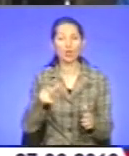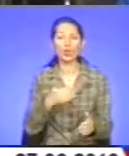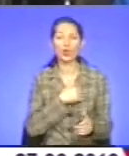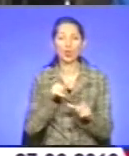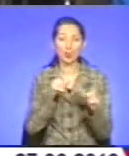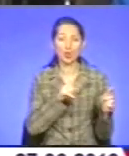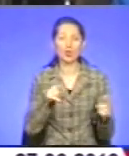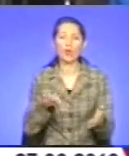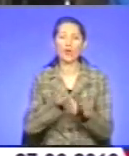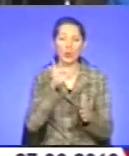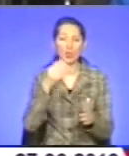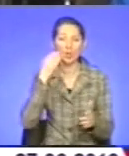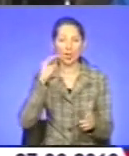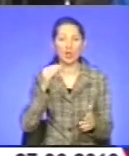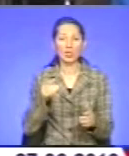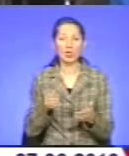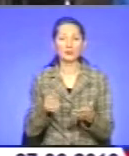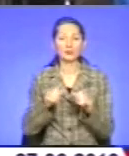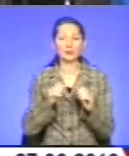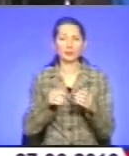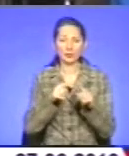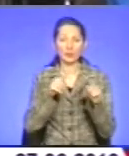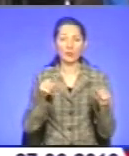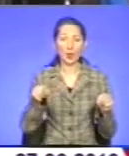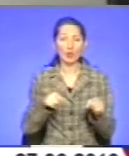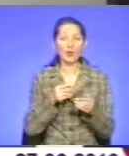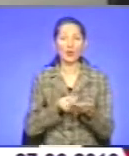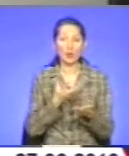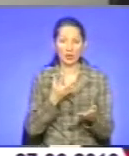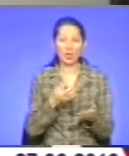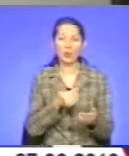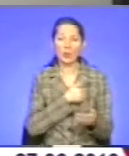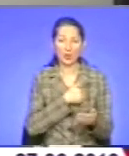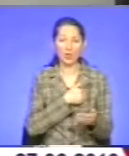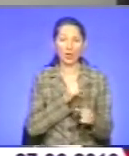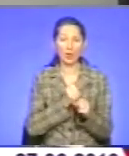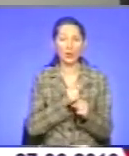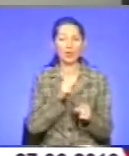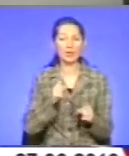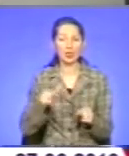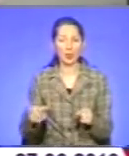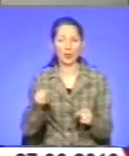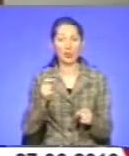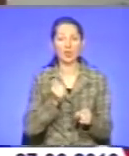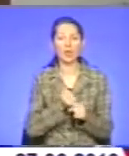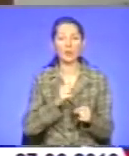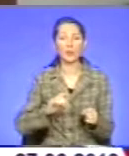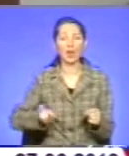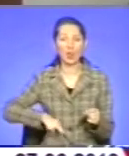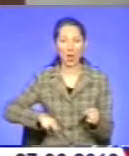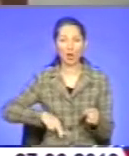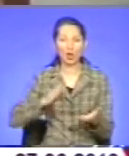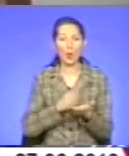варіант по ціні і варіант по бажанню. Тобто ця робота йде з людьми. Її роботодавець Олександра Германюк має власну справу у